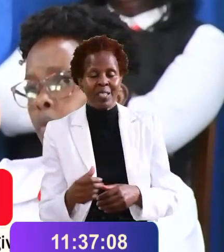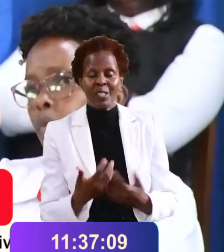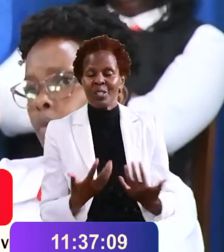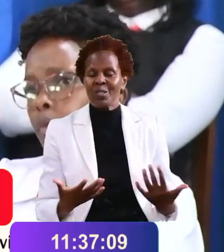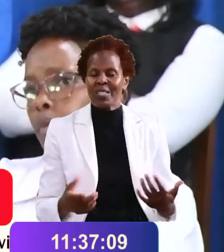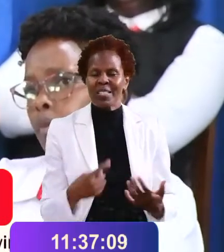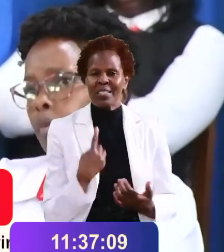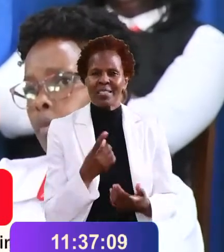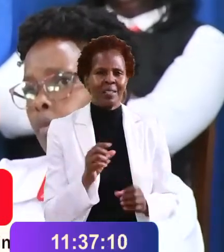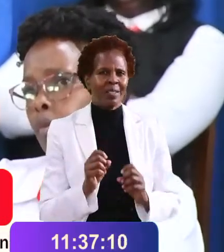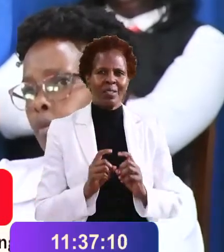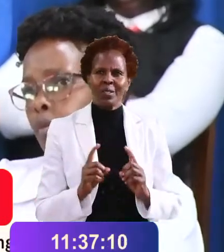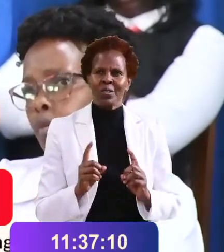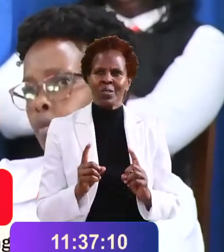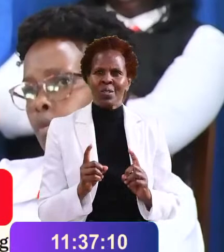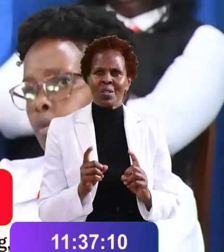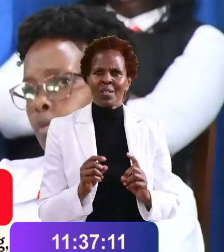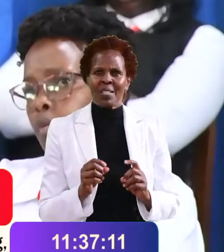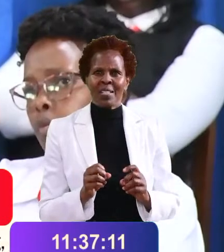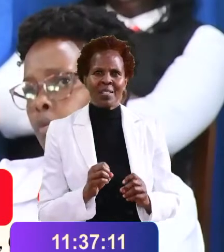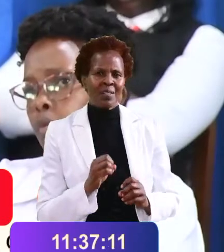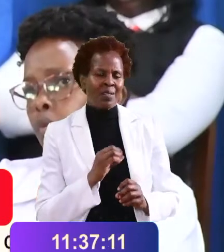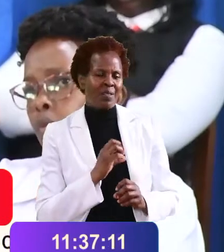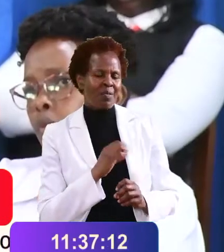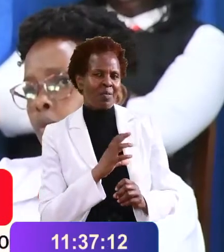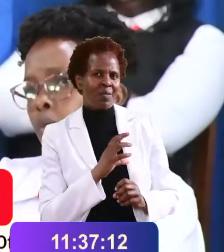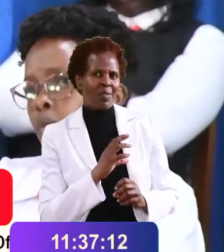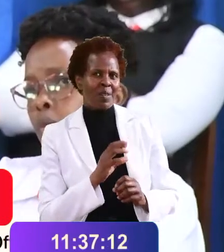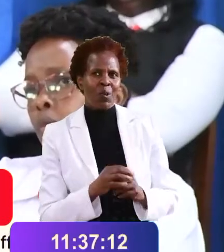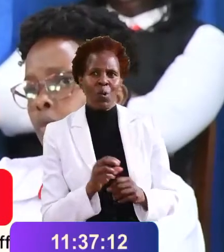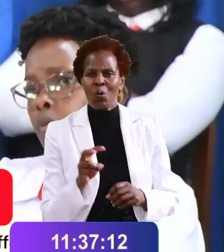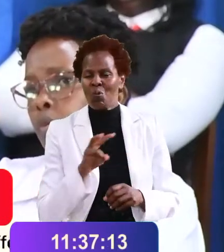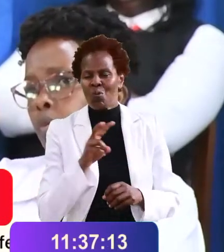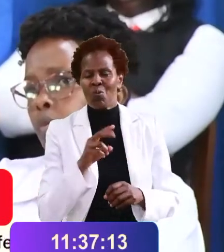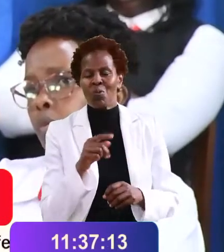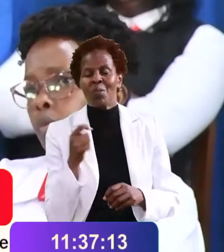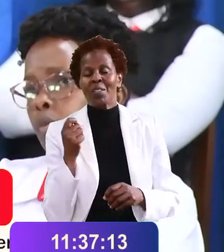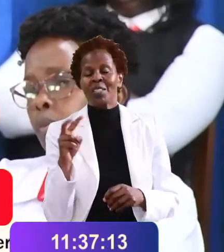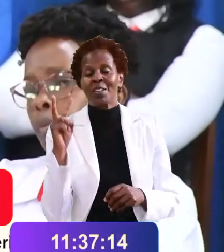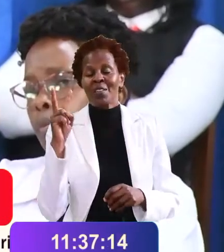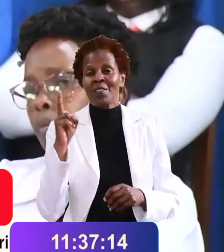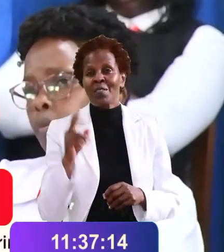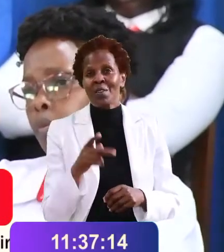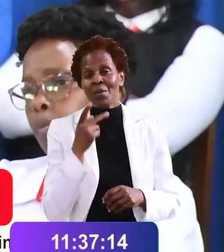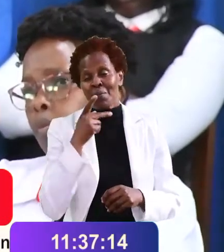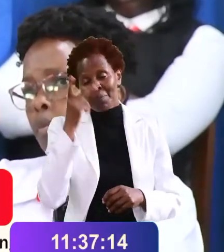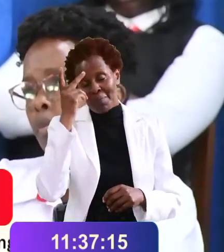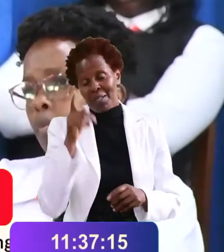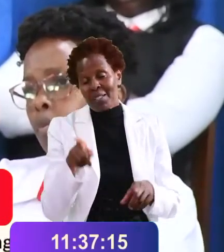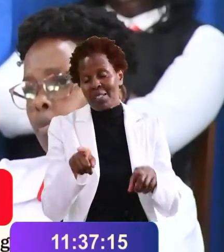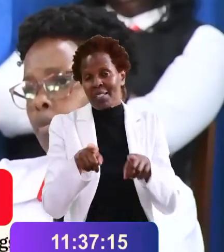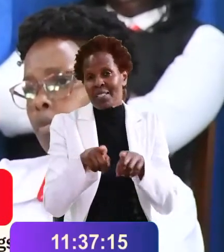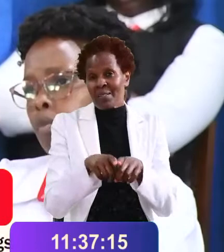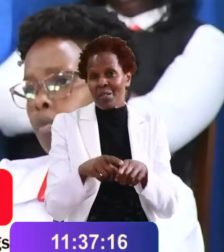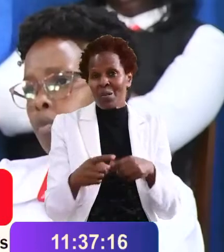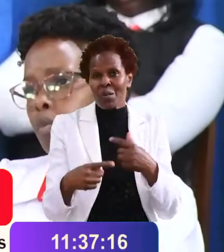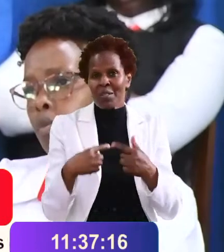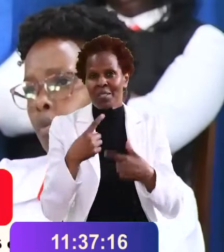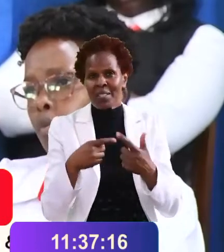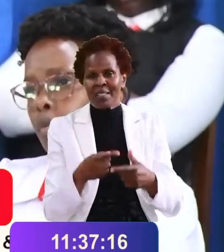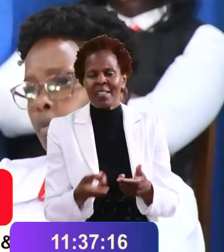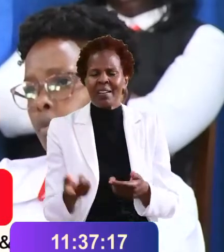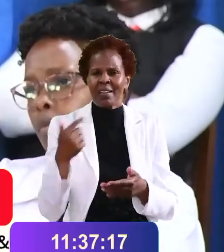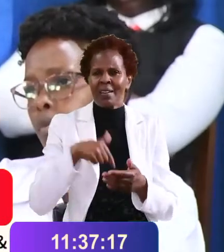wanasema kwamba wanaona vipindi wanavyoyapenda. Wazazi wanatoa visababu kwamba wanaenda kazi, hawezi